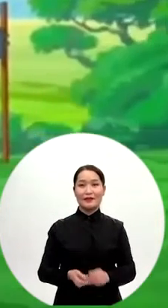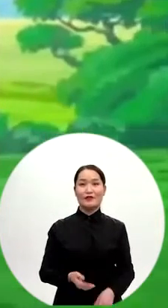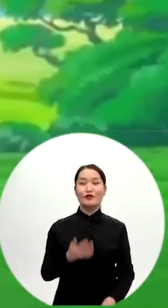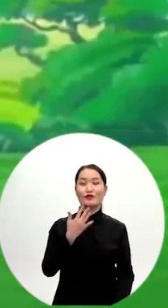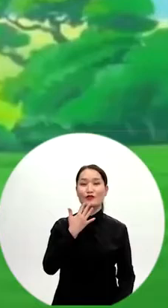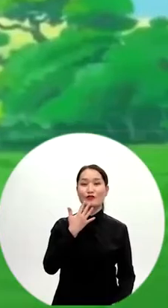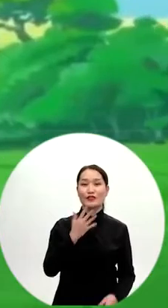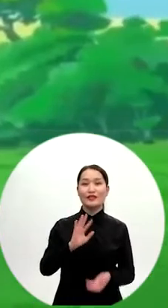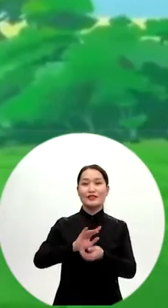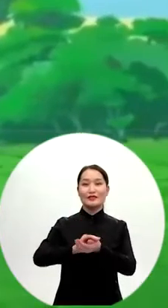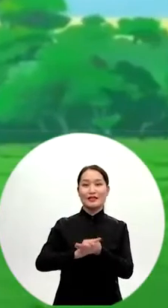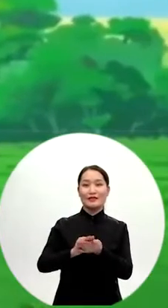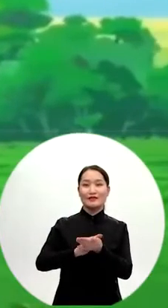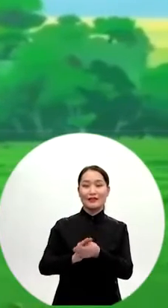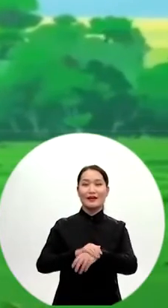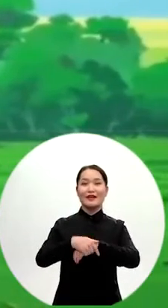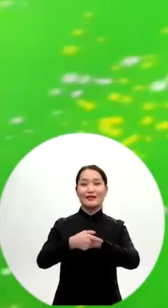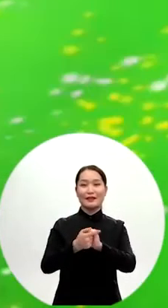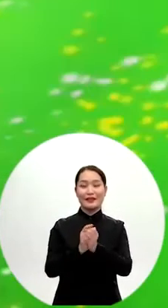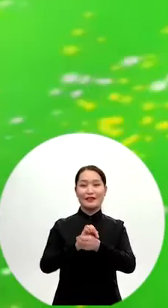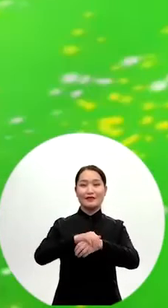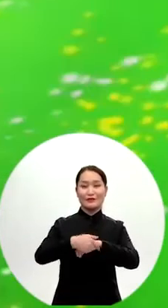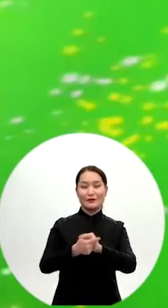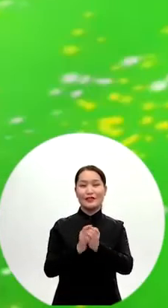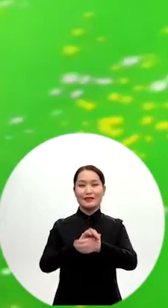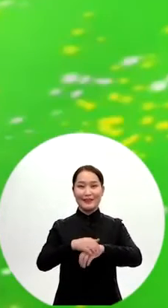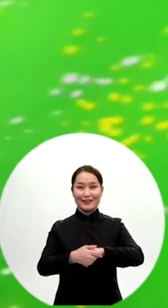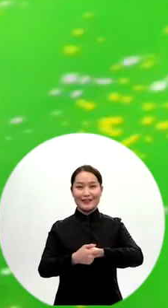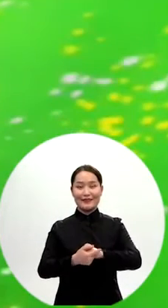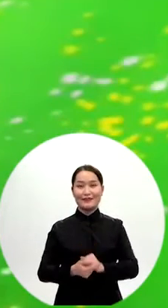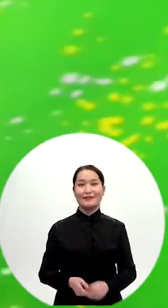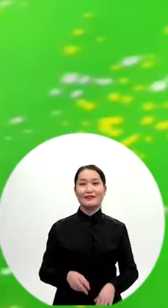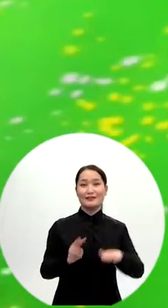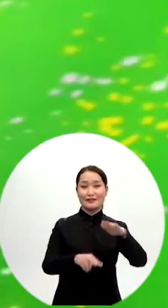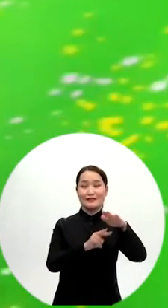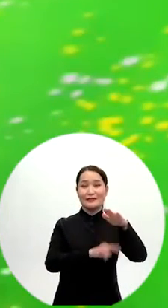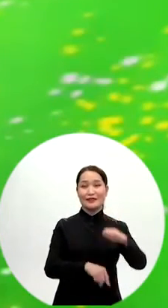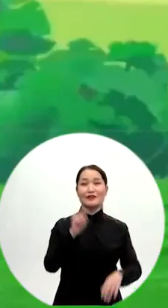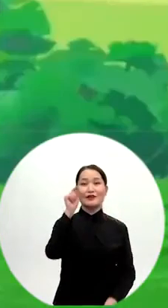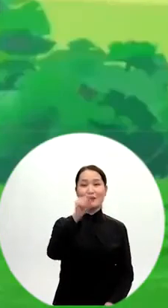Thank you.